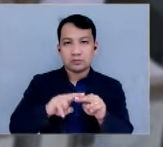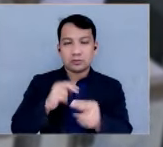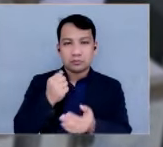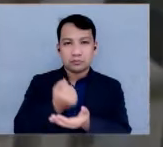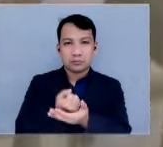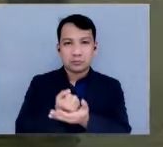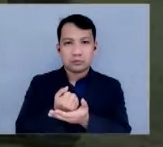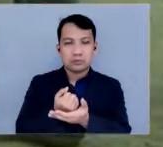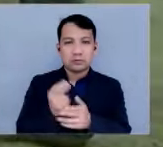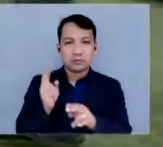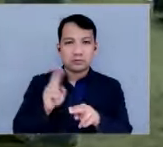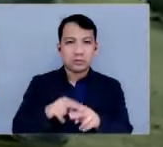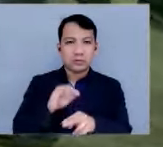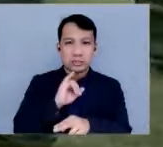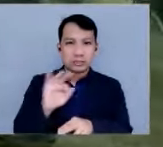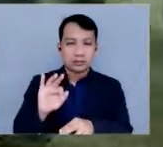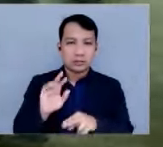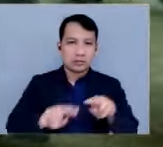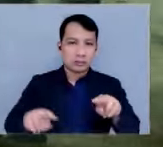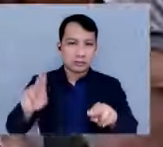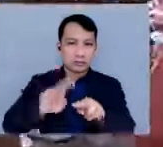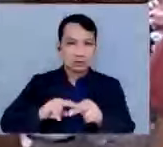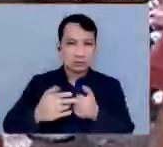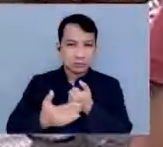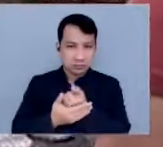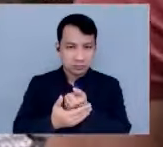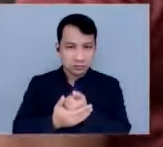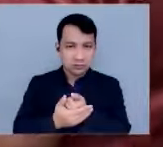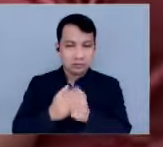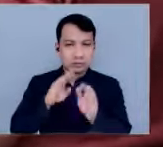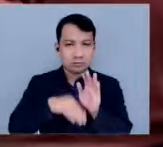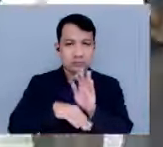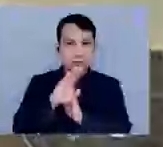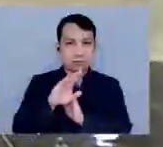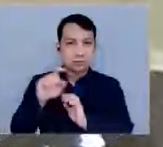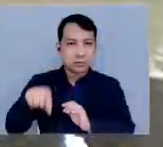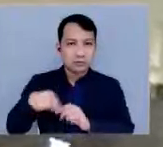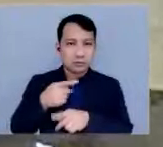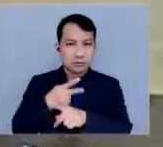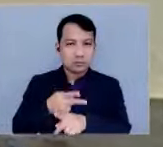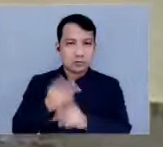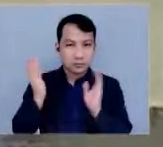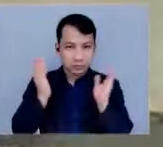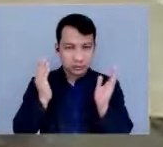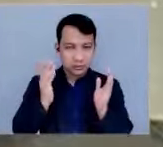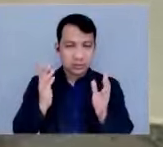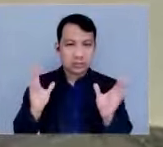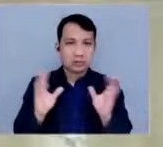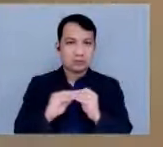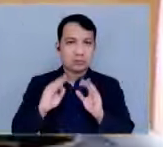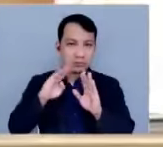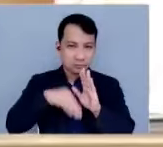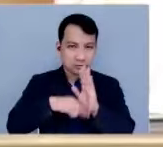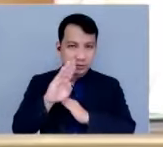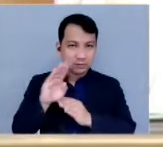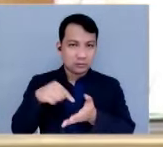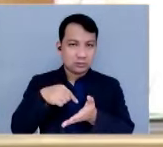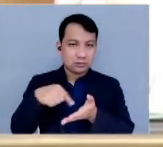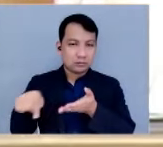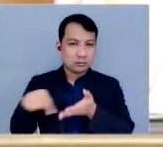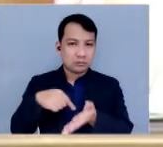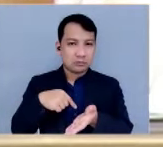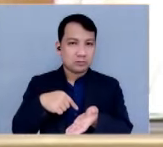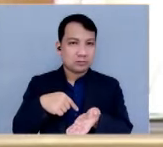Manila Kapag daw kasi may dagdag kita karaniwang tumataas ang demand sa mga produkto at serbisyo kaya tataas din ang singil let say mga